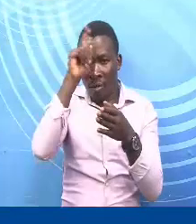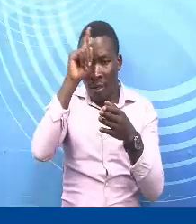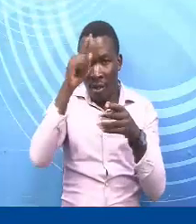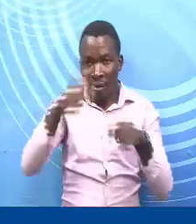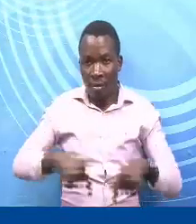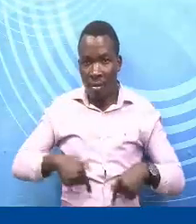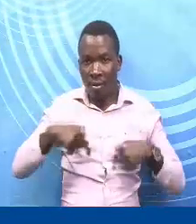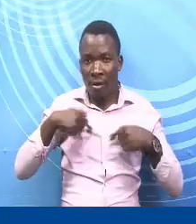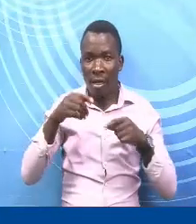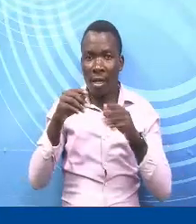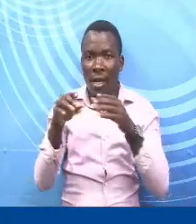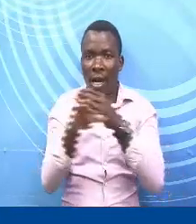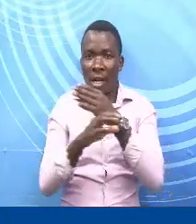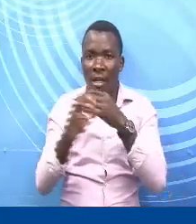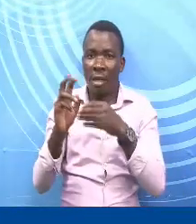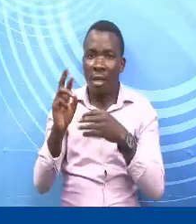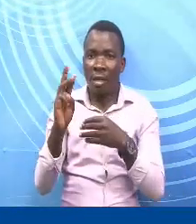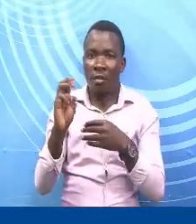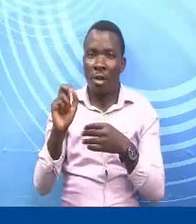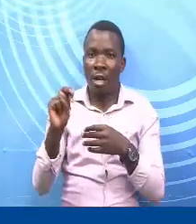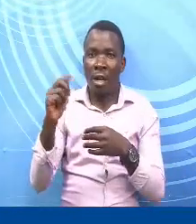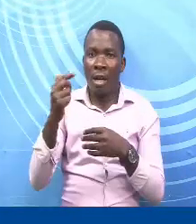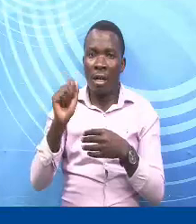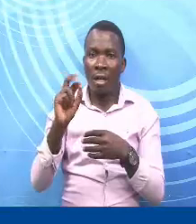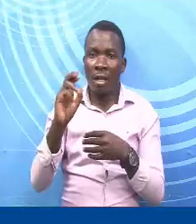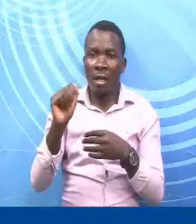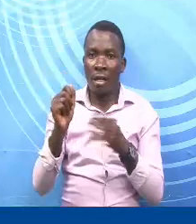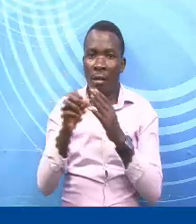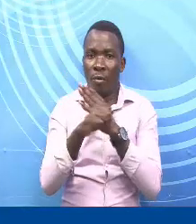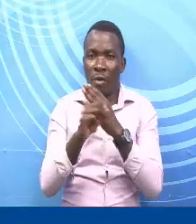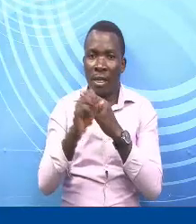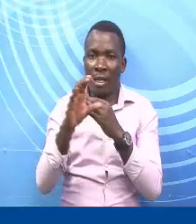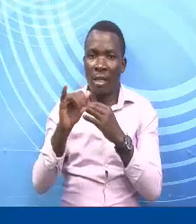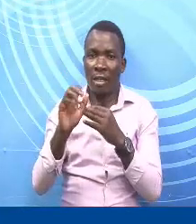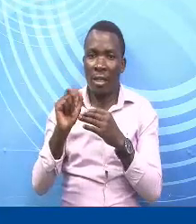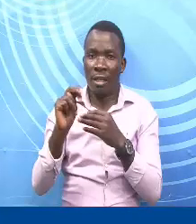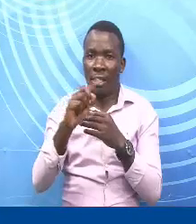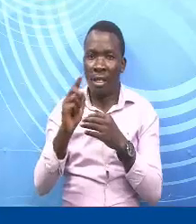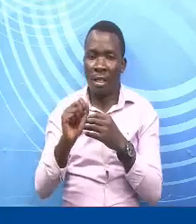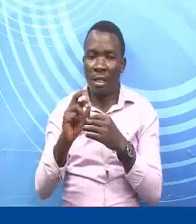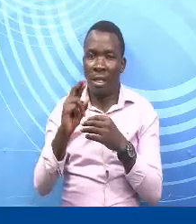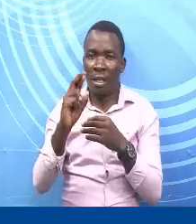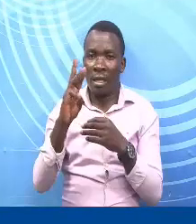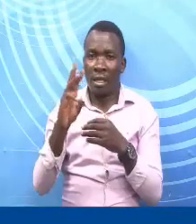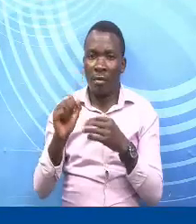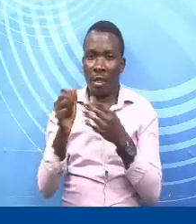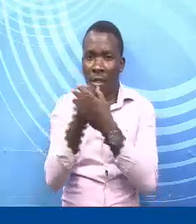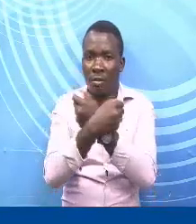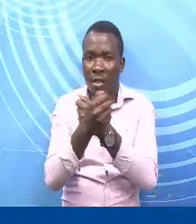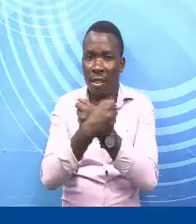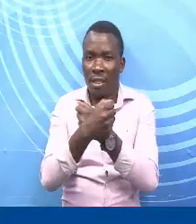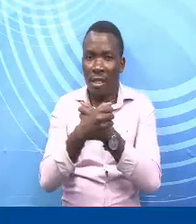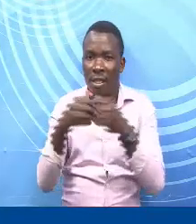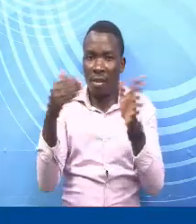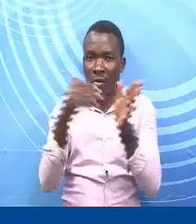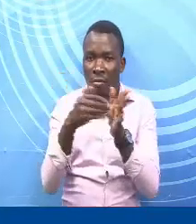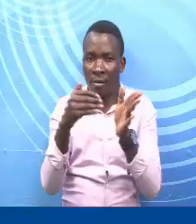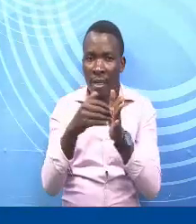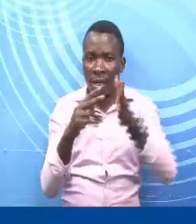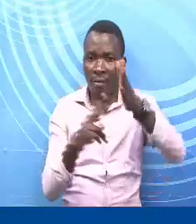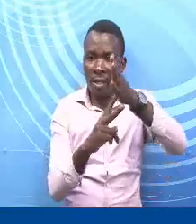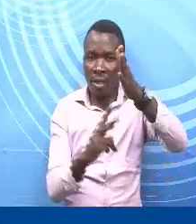ka Rwangara mu murenge wa Cyanza Rweni mu karere ka Rubavu bavuga ko babangamiwe n'iteme rikunze gutwarwa